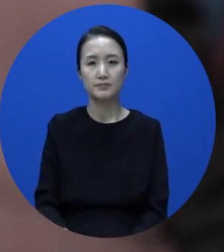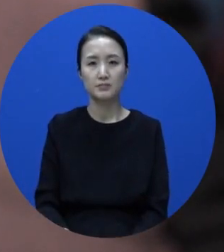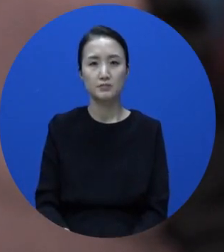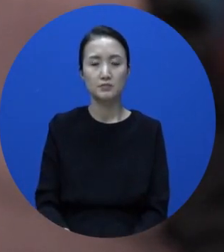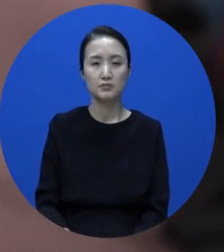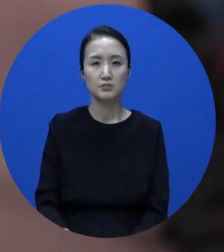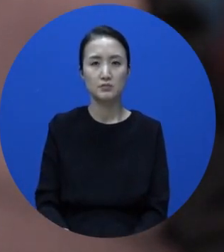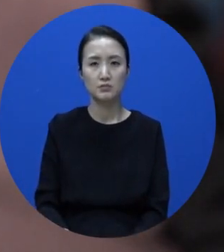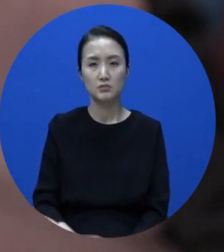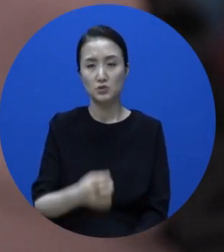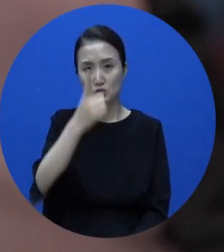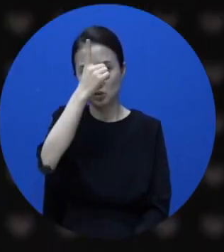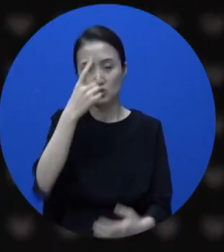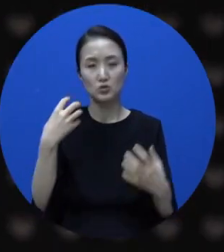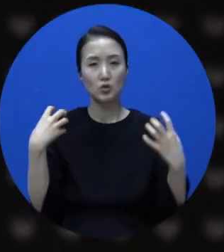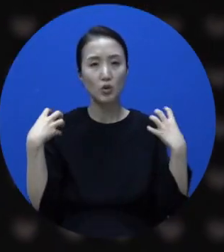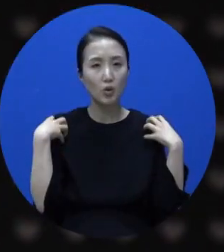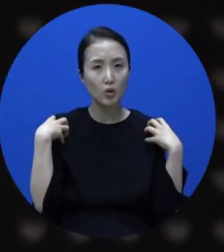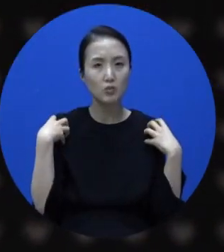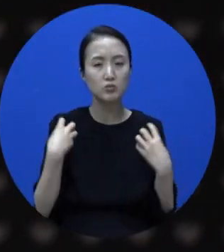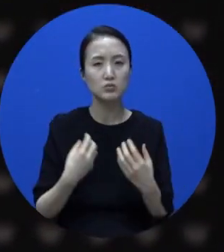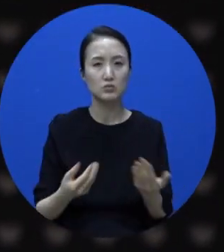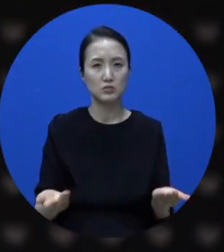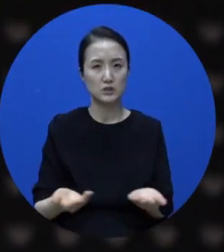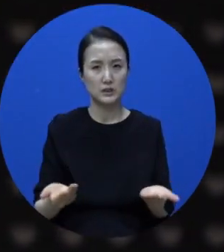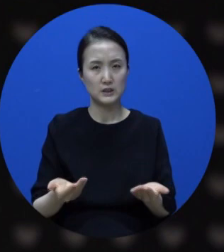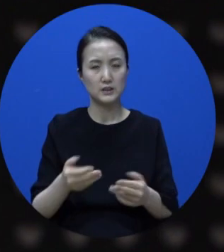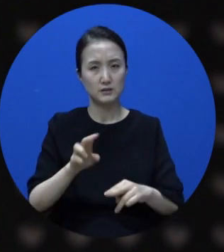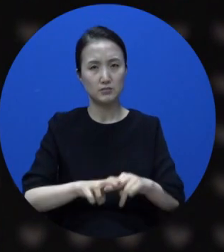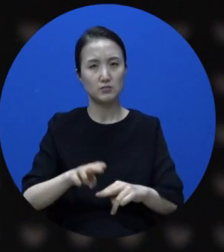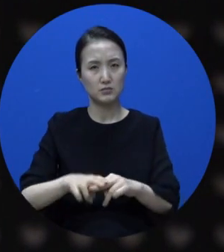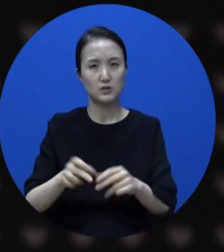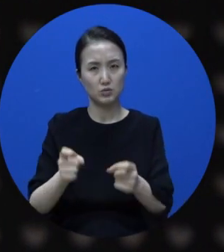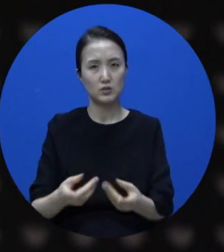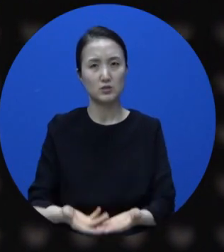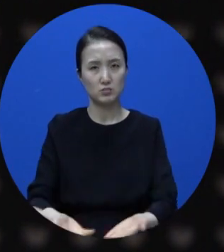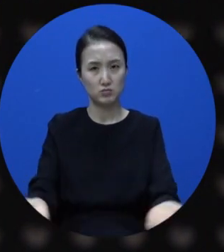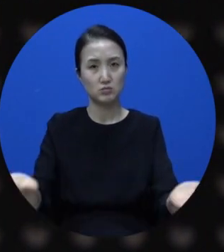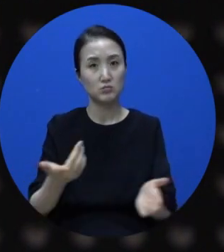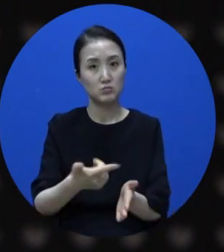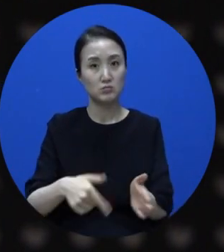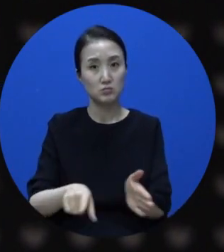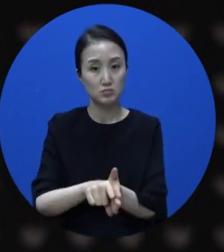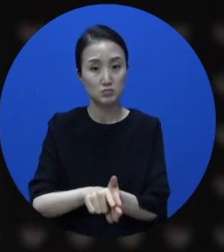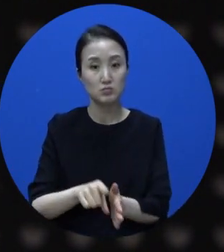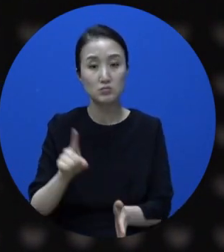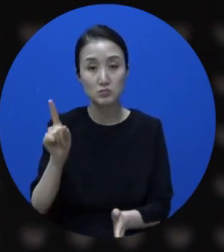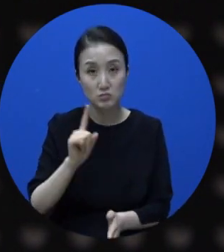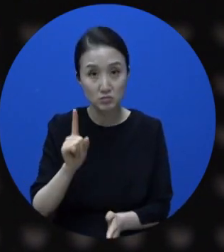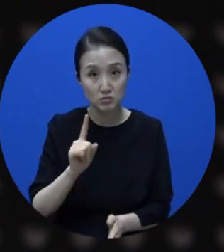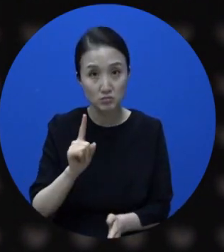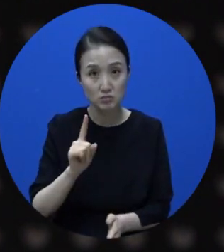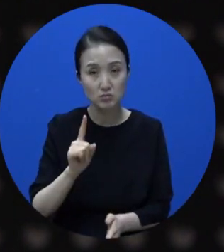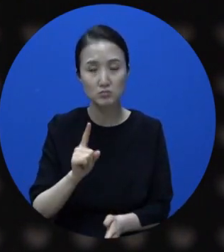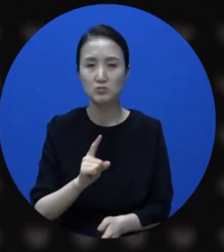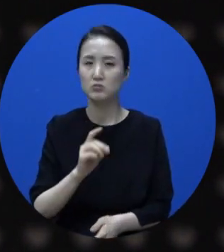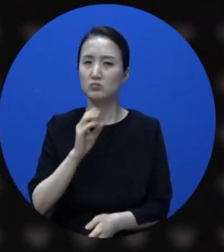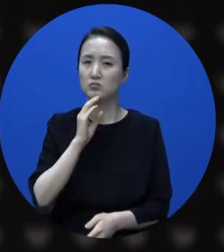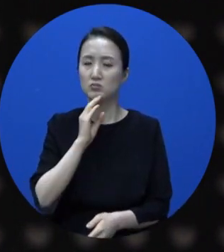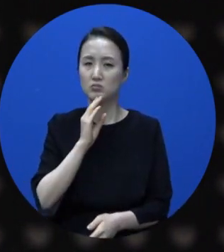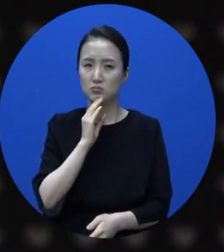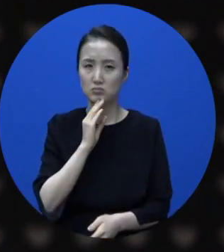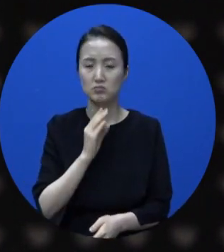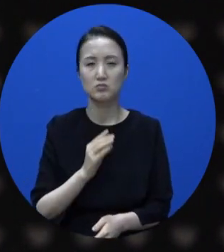정책 기조는 일자리를 많이 만들기 위해서는 제가 고용정책 은 고용이 없다 라고